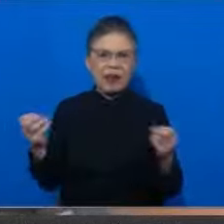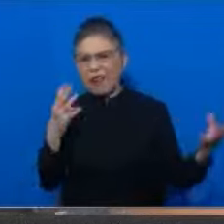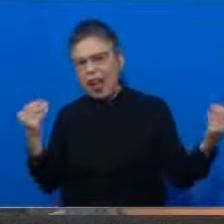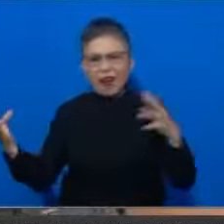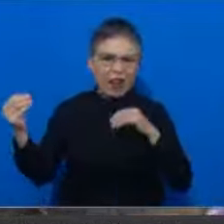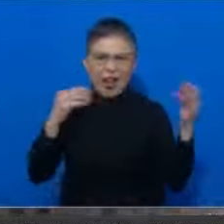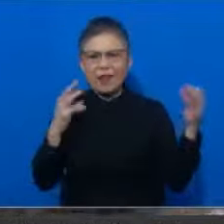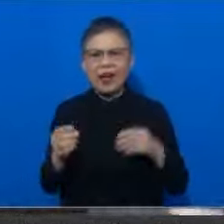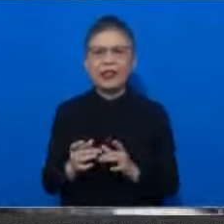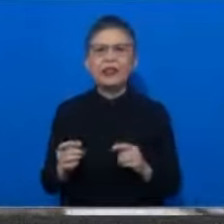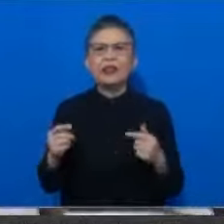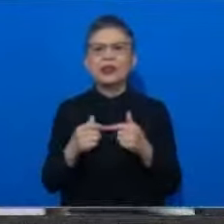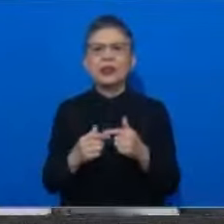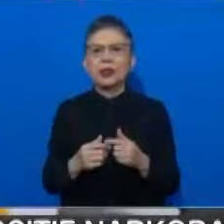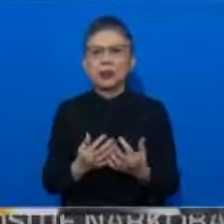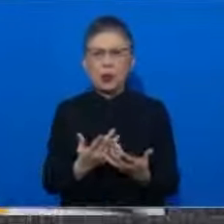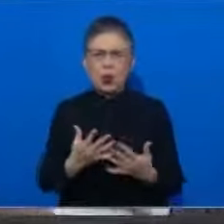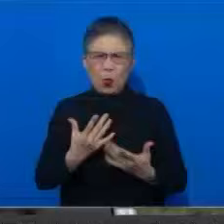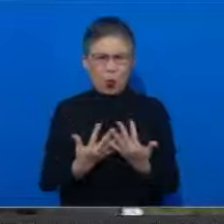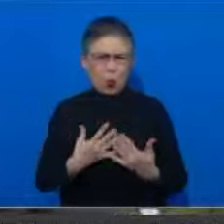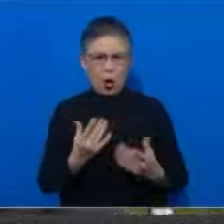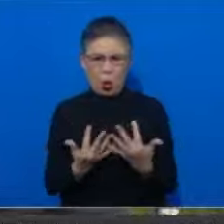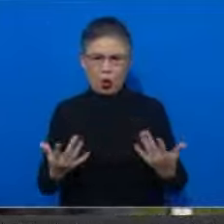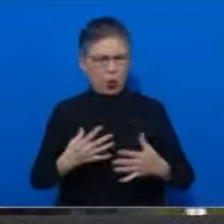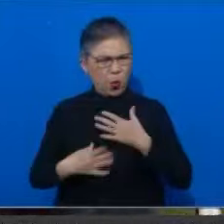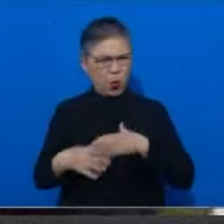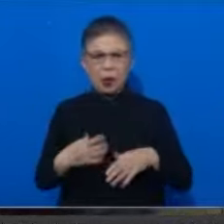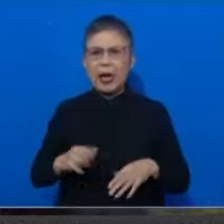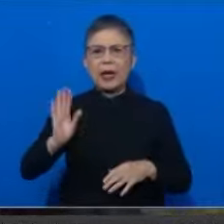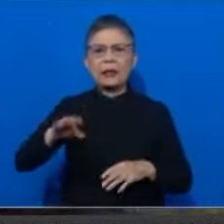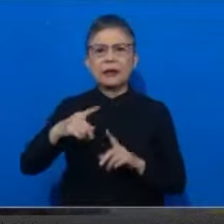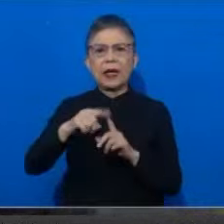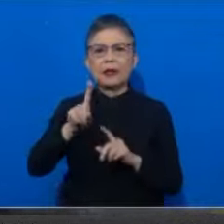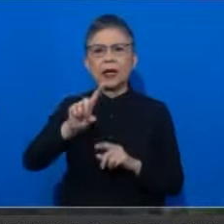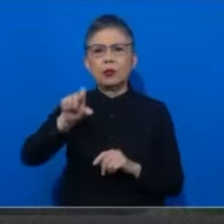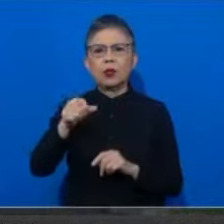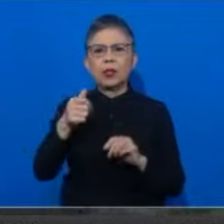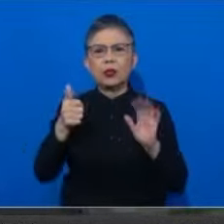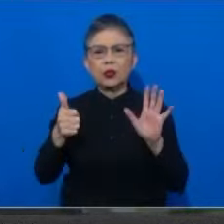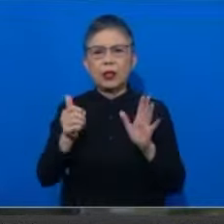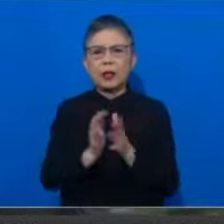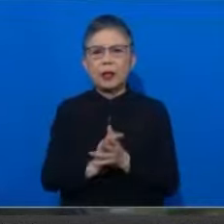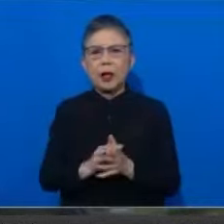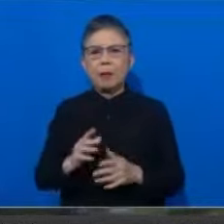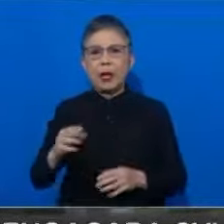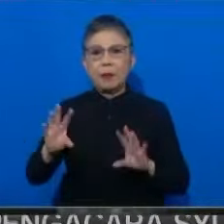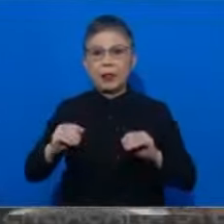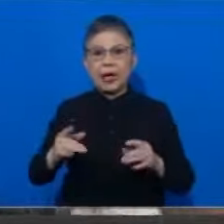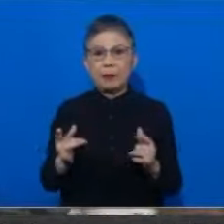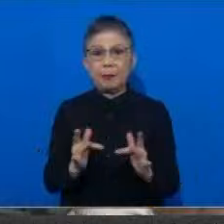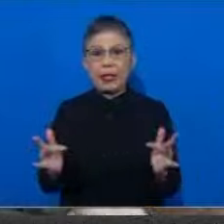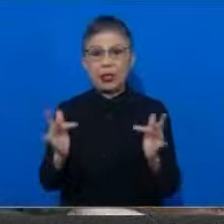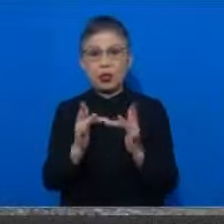di media sosial mengundang keprihatinan masyarakat. Sabtu siang 1 Juni, sejumlah orang diantaranya para pegiat media